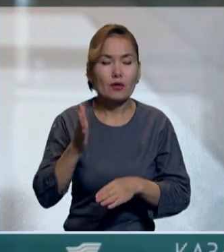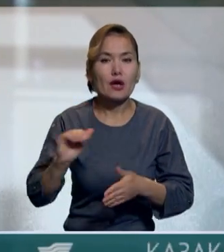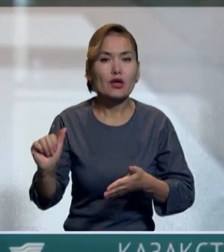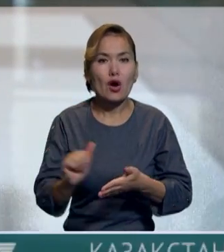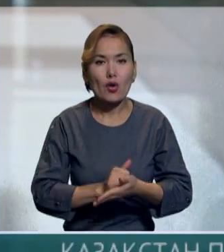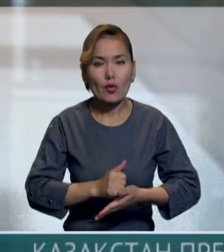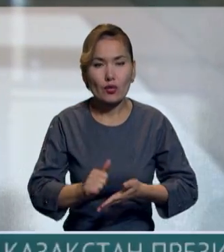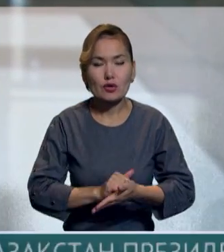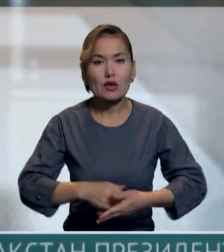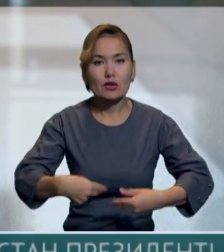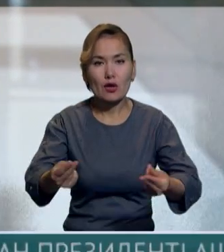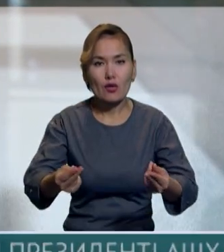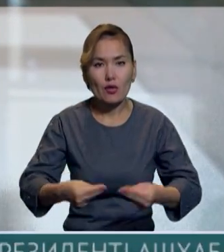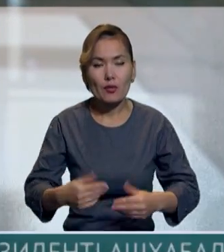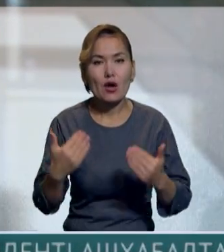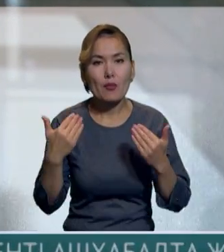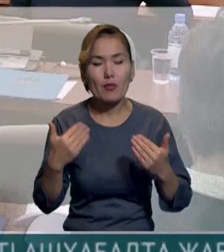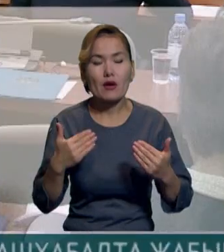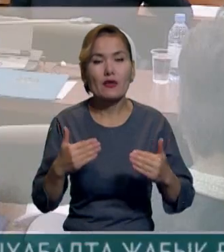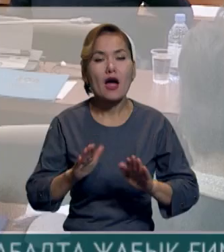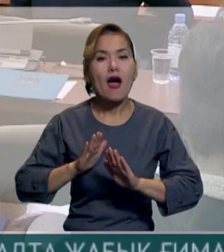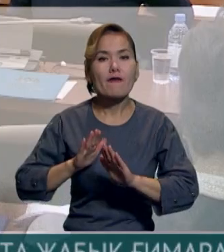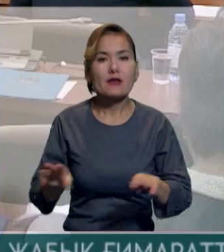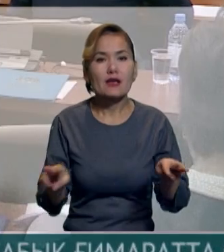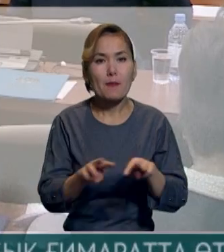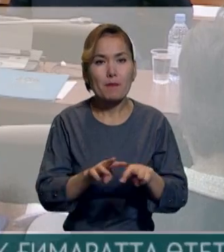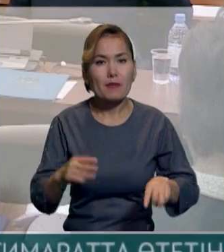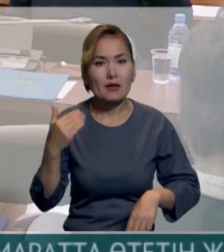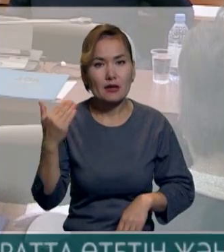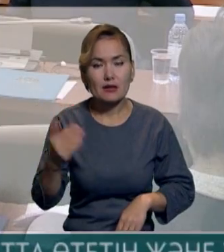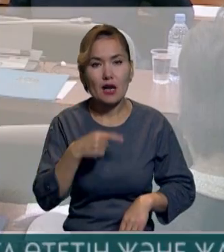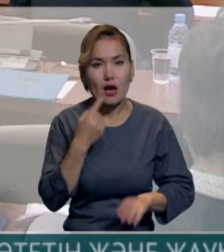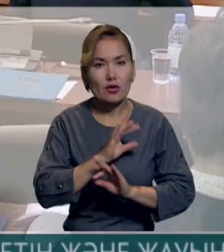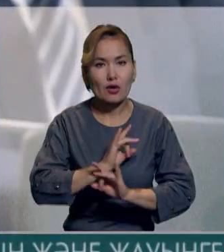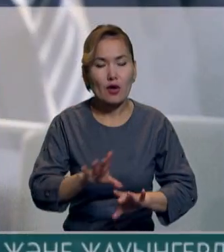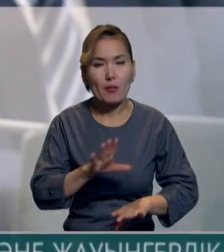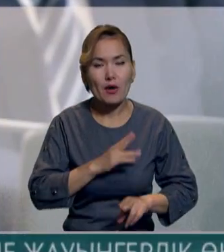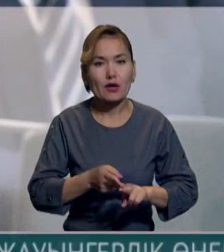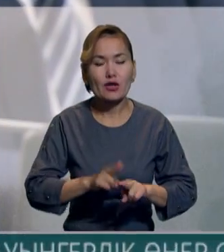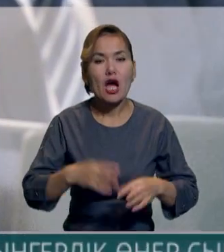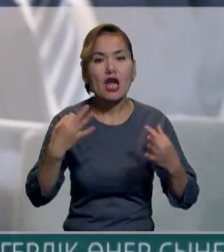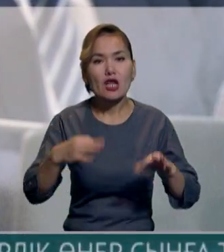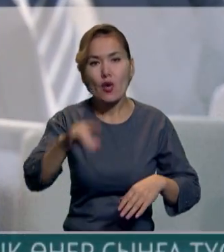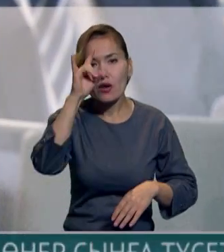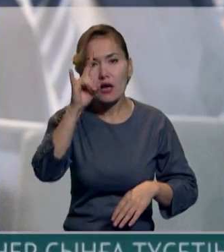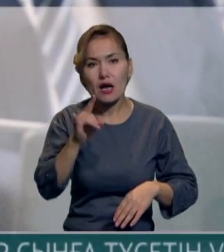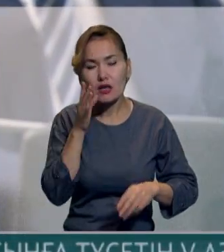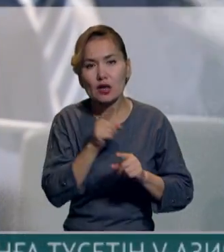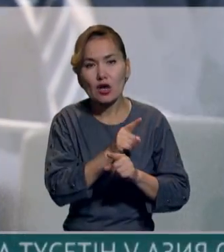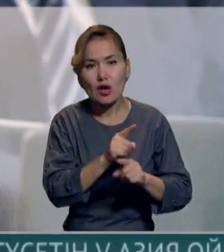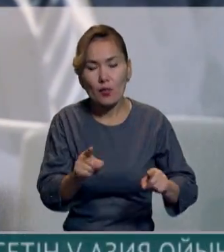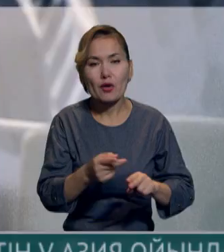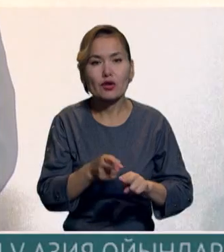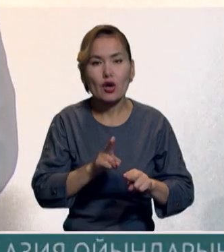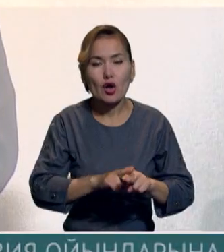таныстырған ұлттық экономика вице-министрі Айбатыр Жұмағұлов. Оның айтуынша, тәуелсіздік жылдарындағы ең озық тәжірибелер